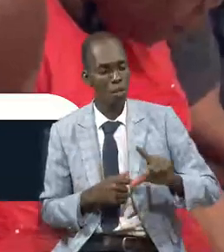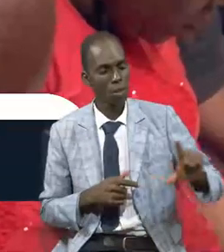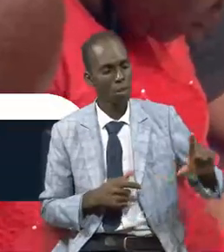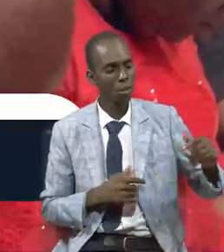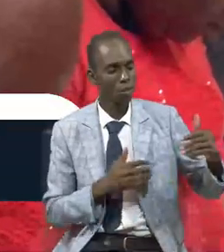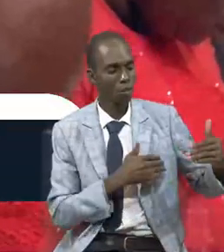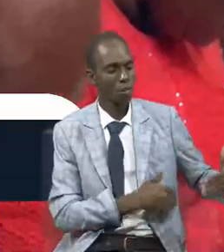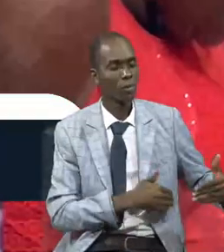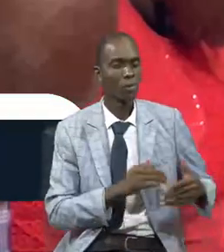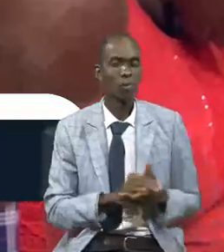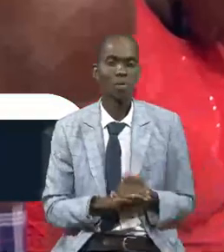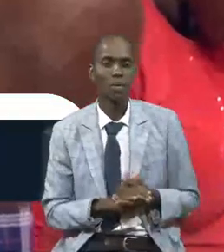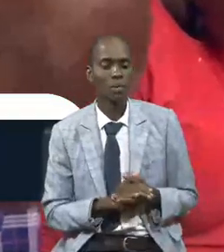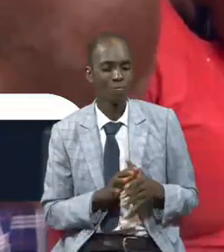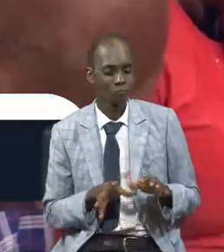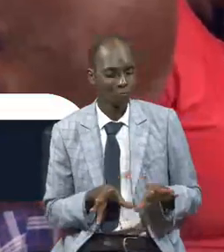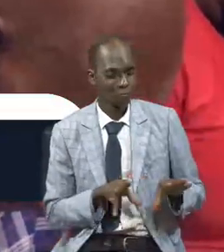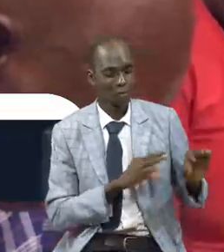sa gauche: